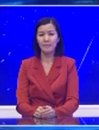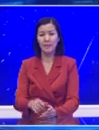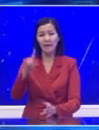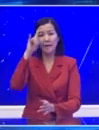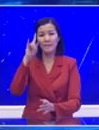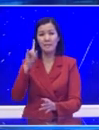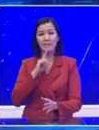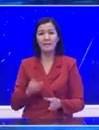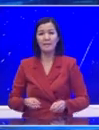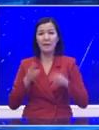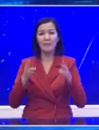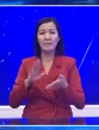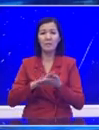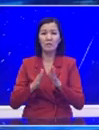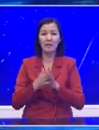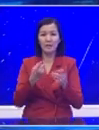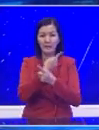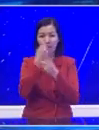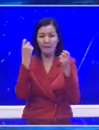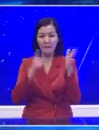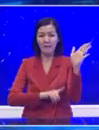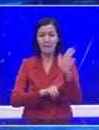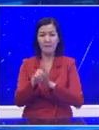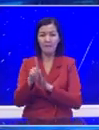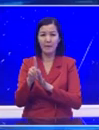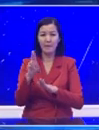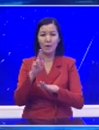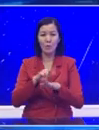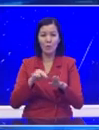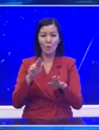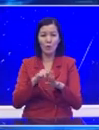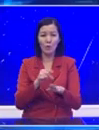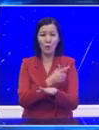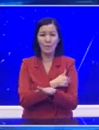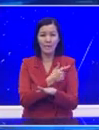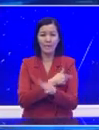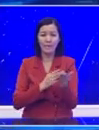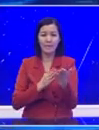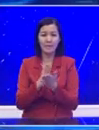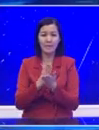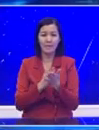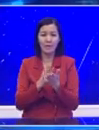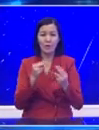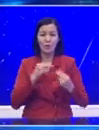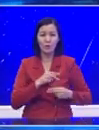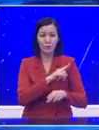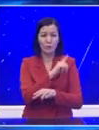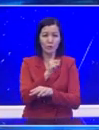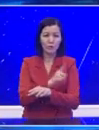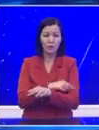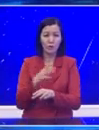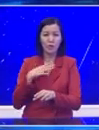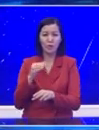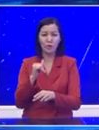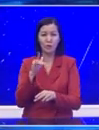Елімізде төтенше жағдай жарияланғаннан бастап, құқық қорғау және медицина саласы қызметкерлерінің жұмысы екеселенді. Осы орайда